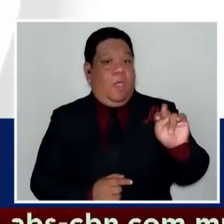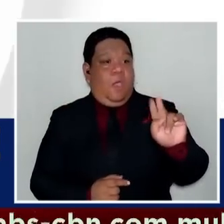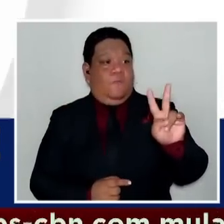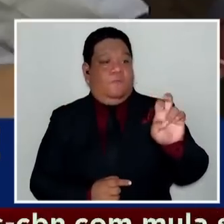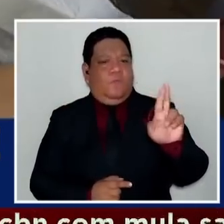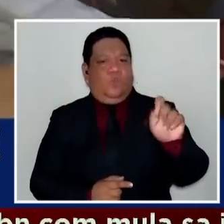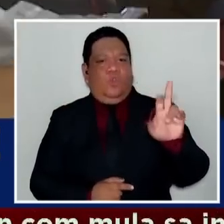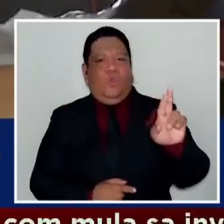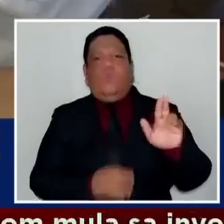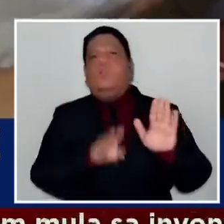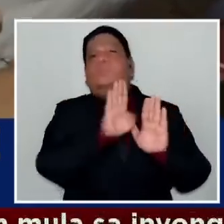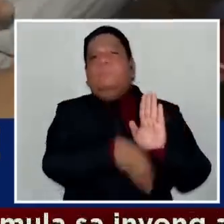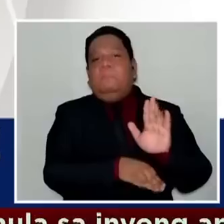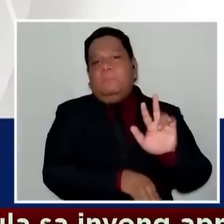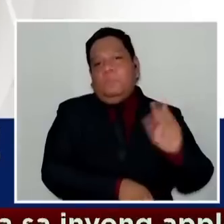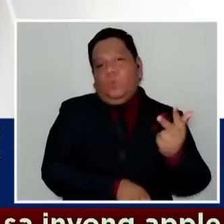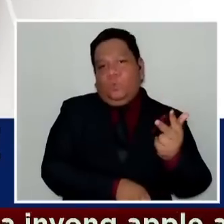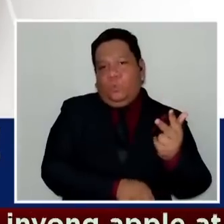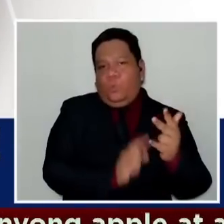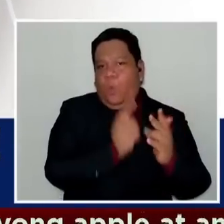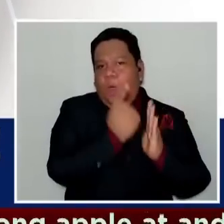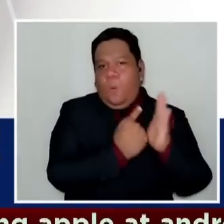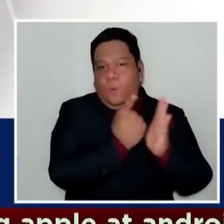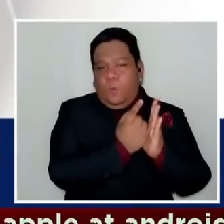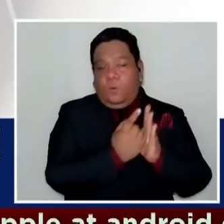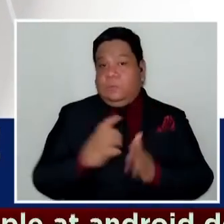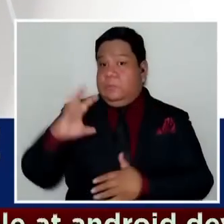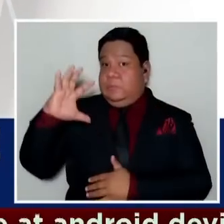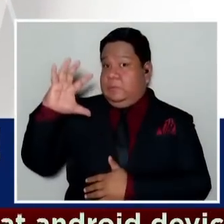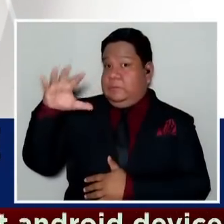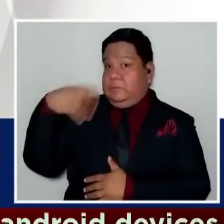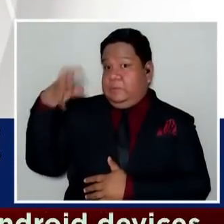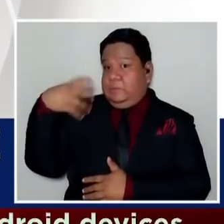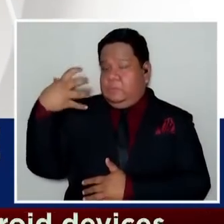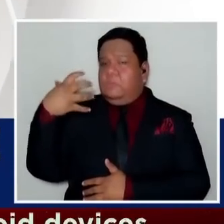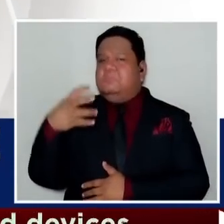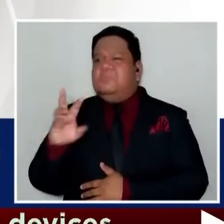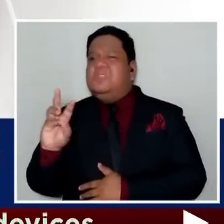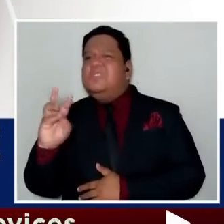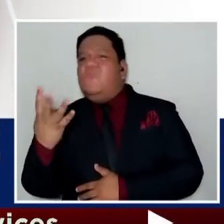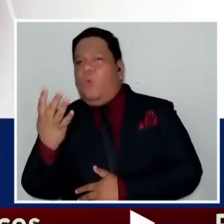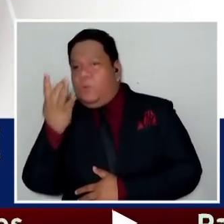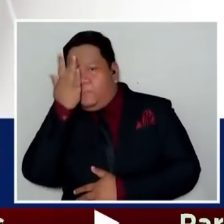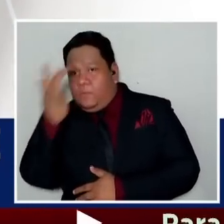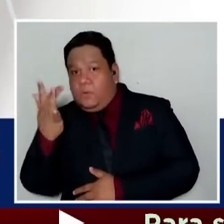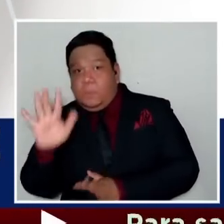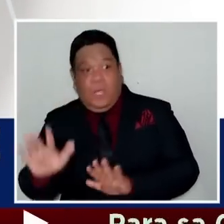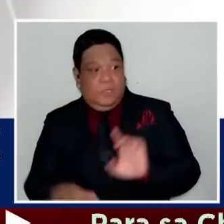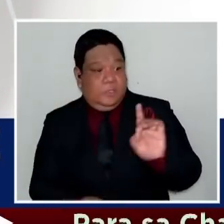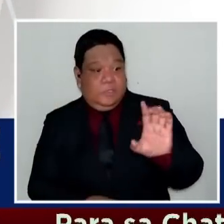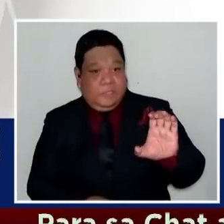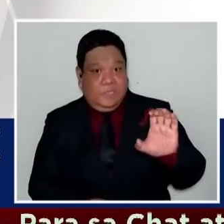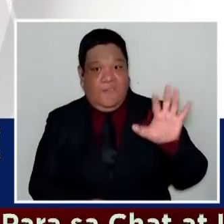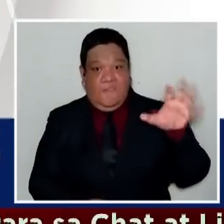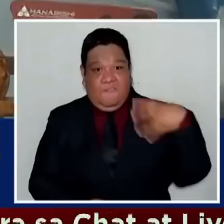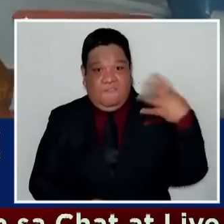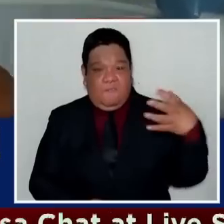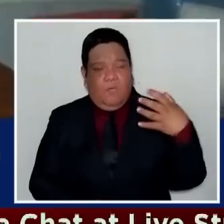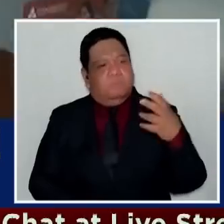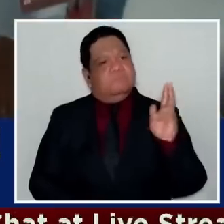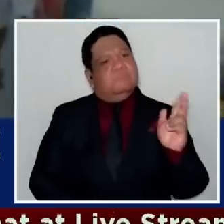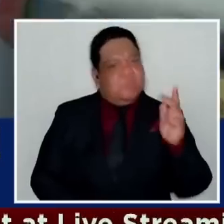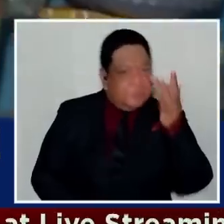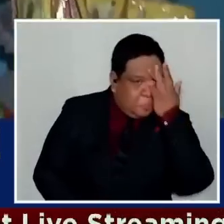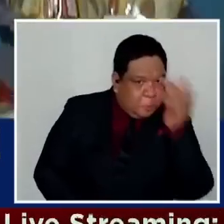kada oras. Ang electric fan, 64 centavos kada oras. Pero ang DC fan nasa 30 centavos per hour.